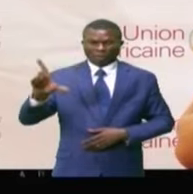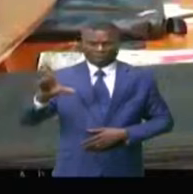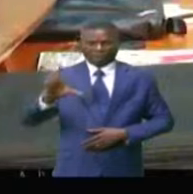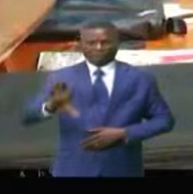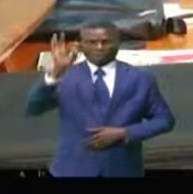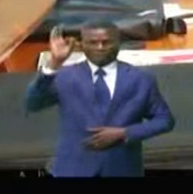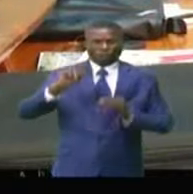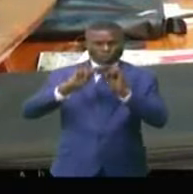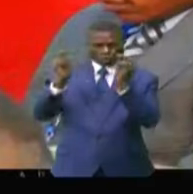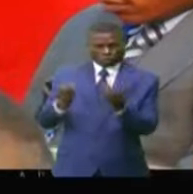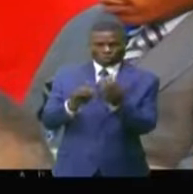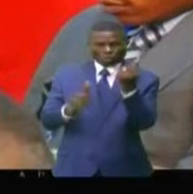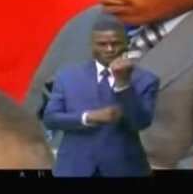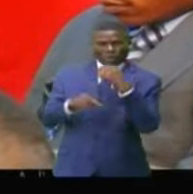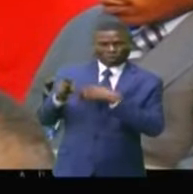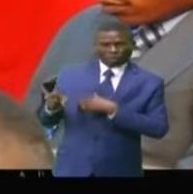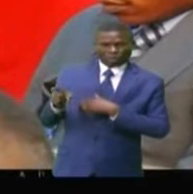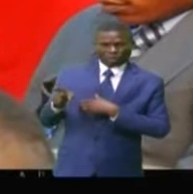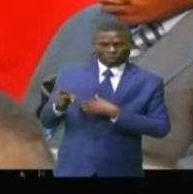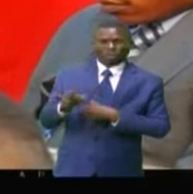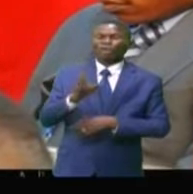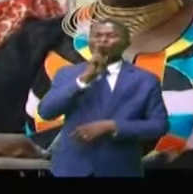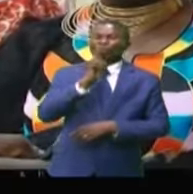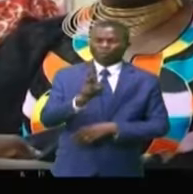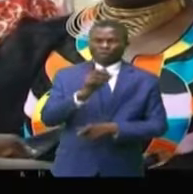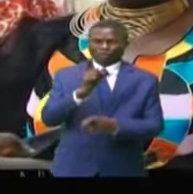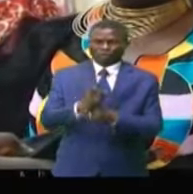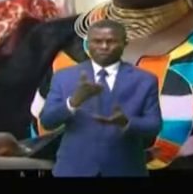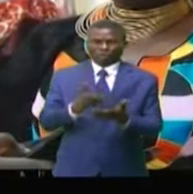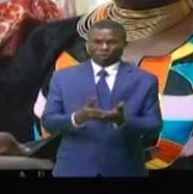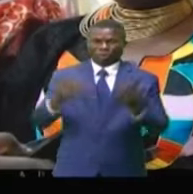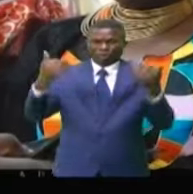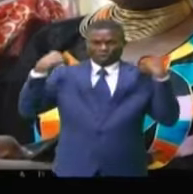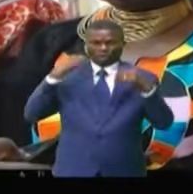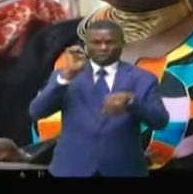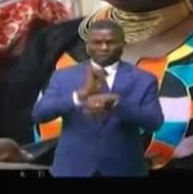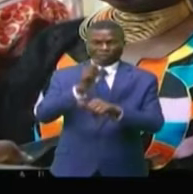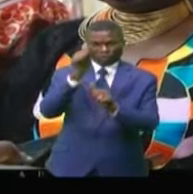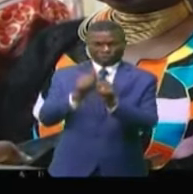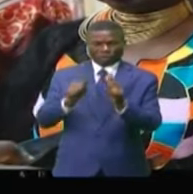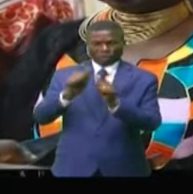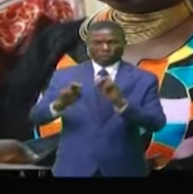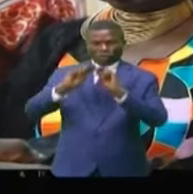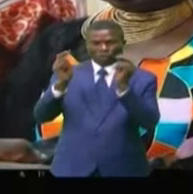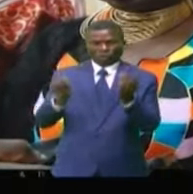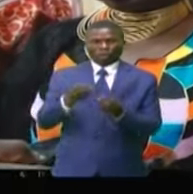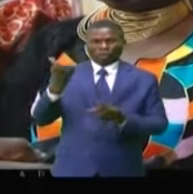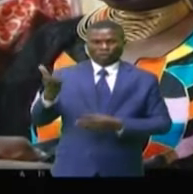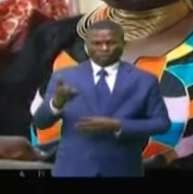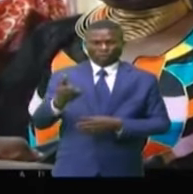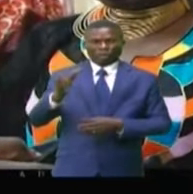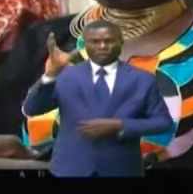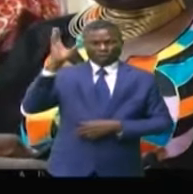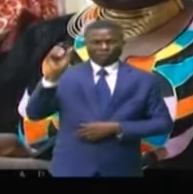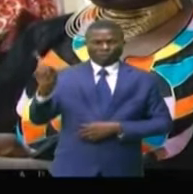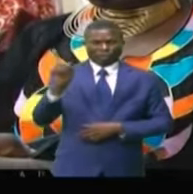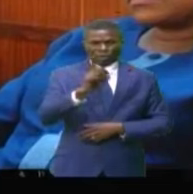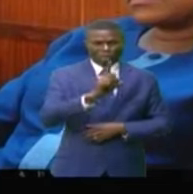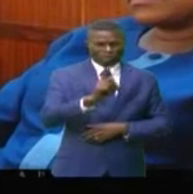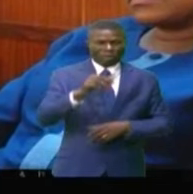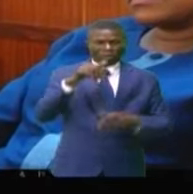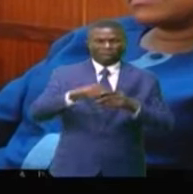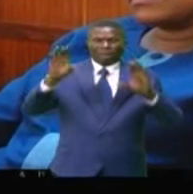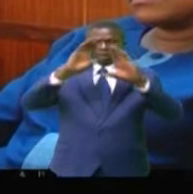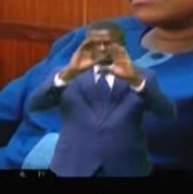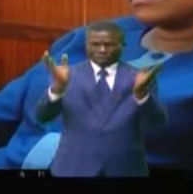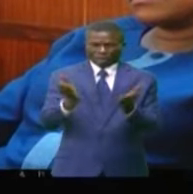cette catégorie des personnes est justifié. Les chefs religieux, les chefs traditionnels, ils ont des communautés.